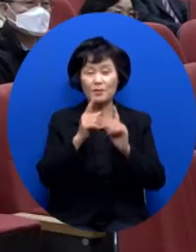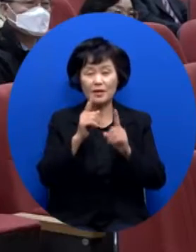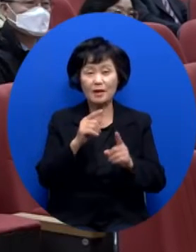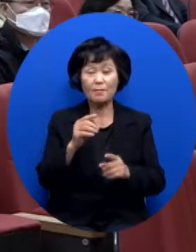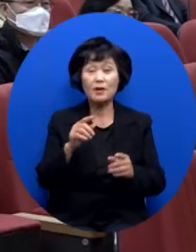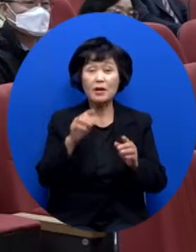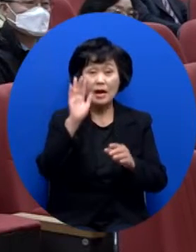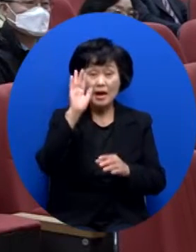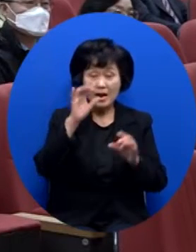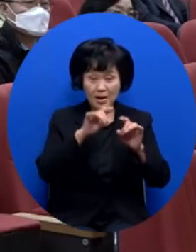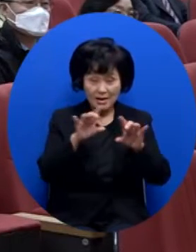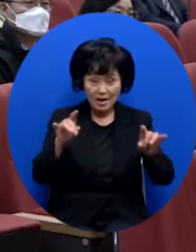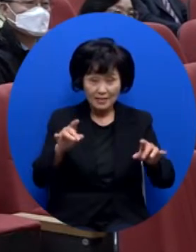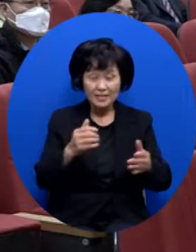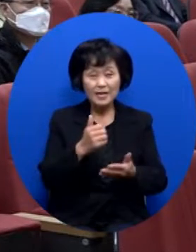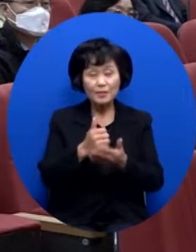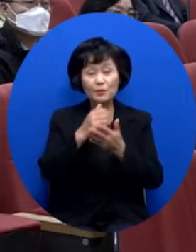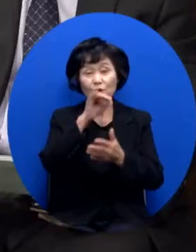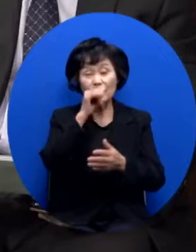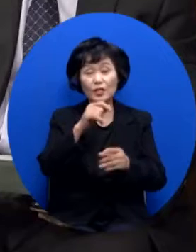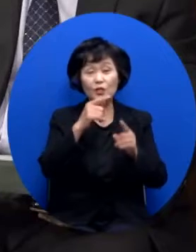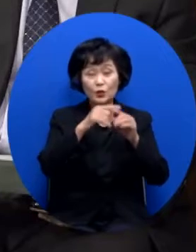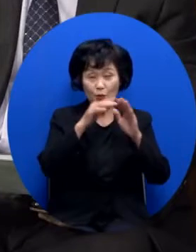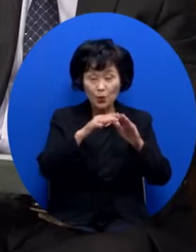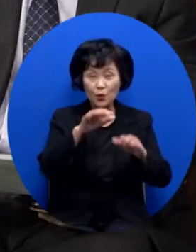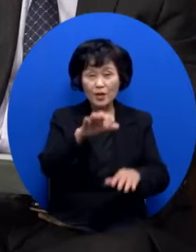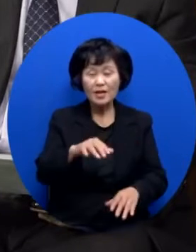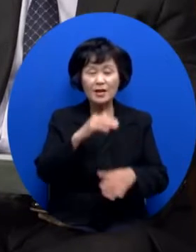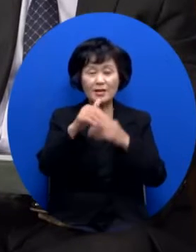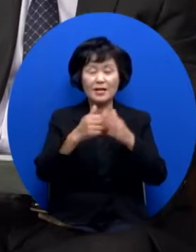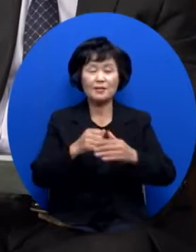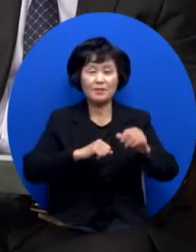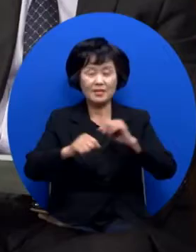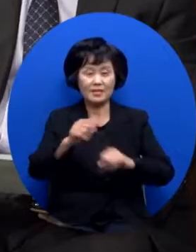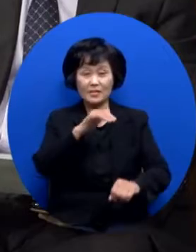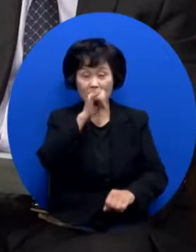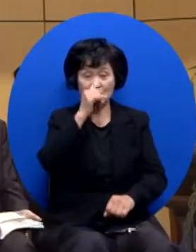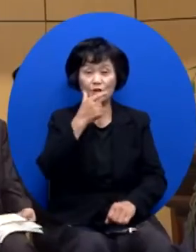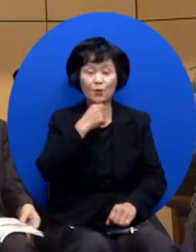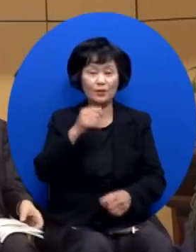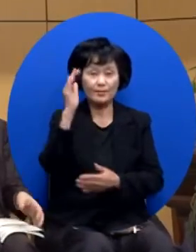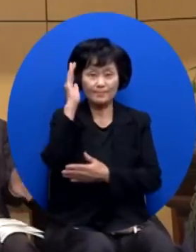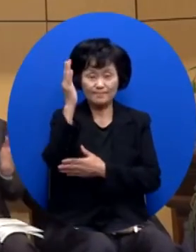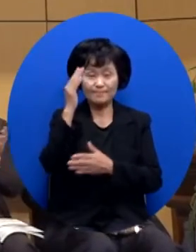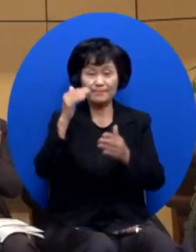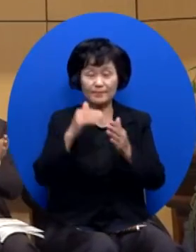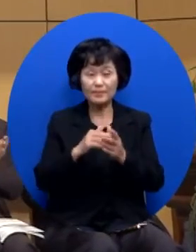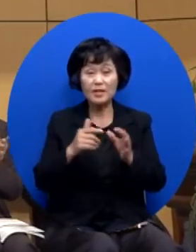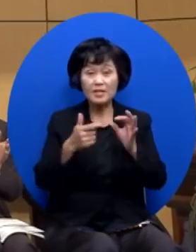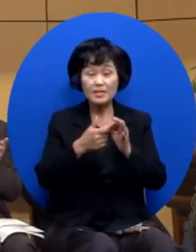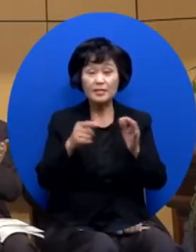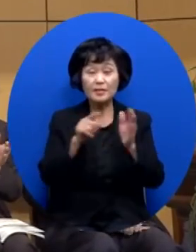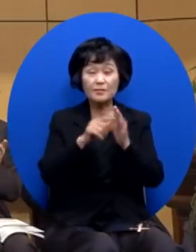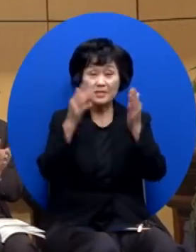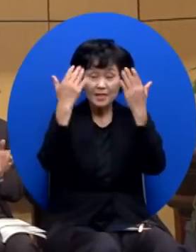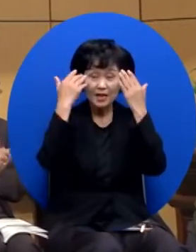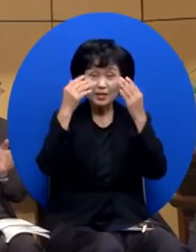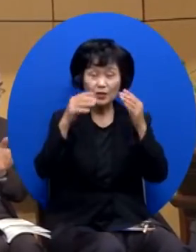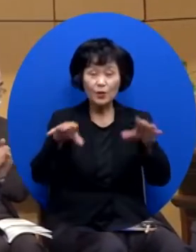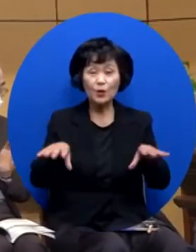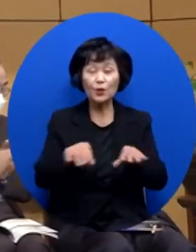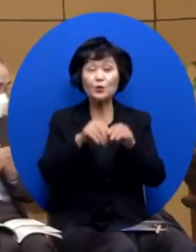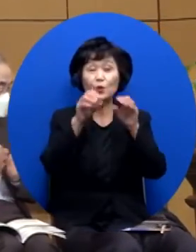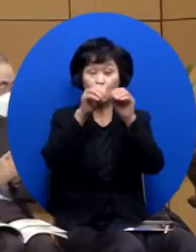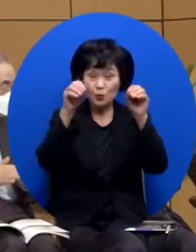각자 섬기는 목양지와 선교지에 하나님의 역사가 일어나길 바란다고 말했습니다. 이어 영남신학대학교 총동문회는